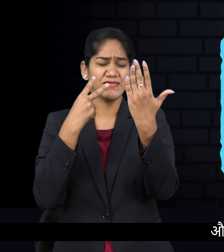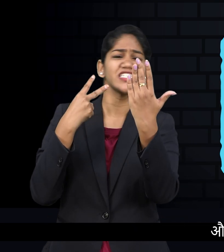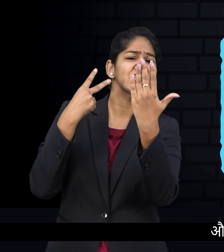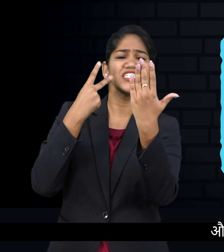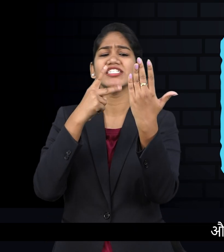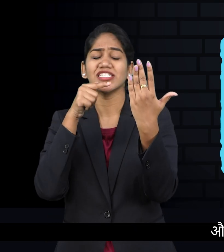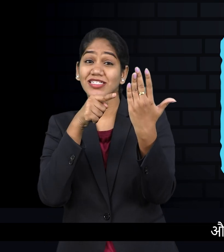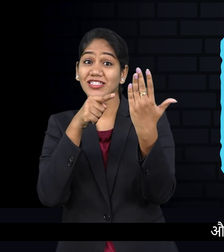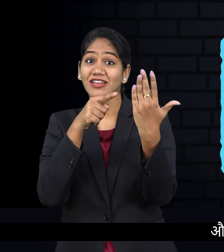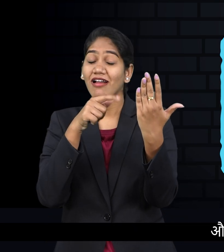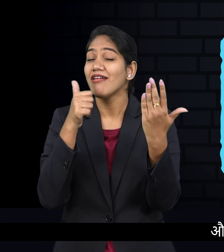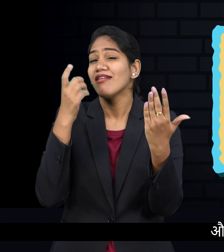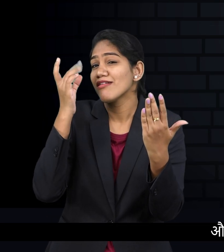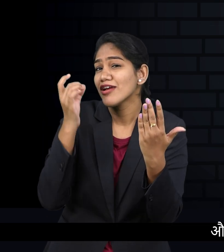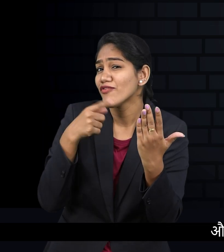और अंदाजा लगाओ,